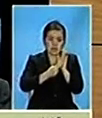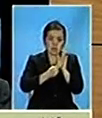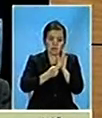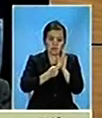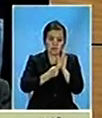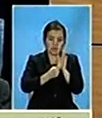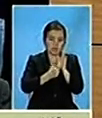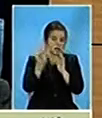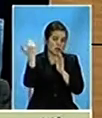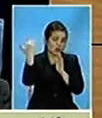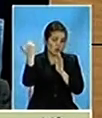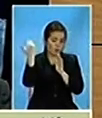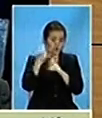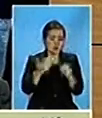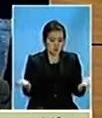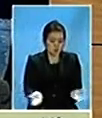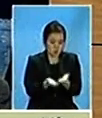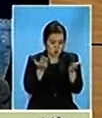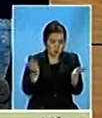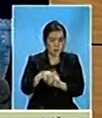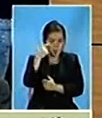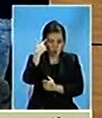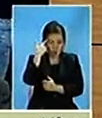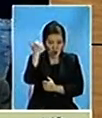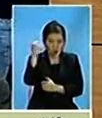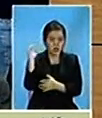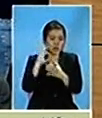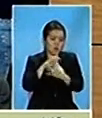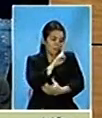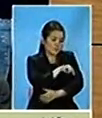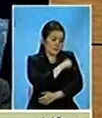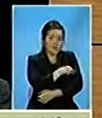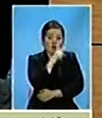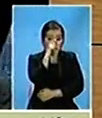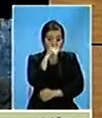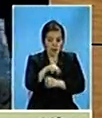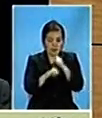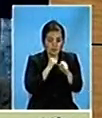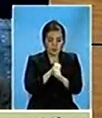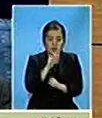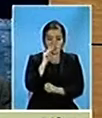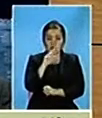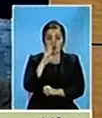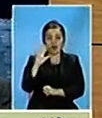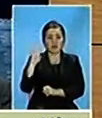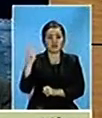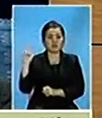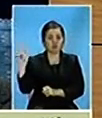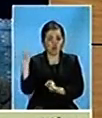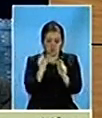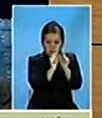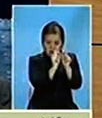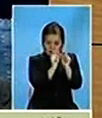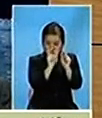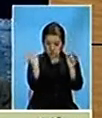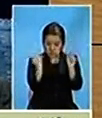การคุ้มครองและส่งเสริมภูมิปัญญาการแพทย์แผนไทย2542 42นั้นค่อนข้างเขียนไว้ยาวนะฮะนอกจ